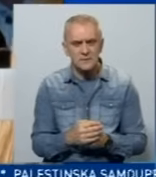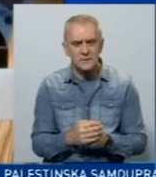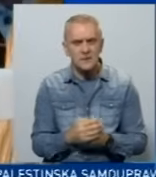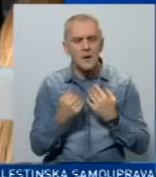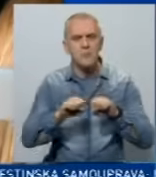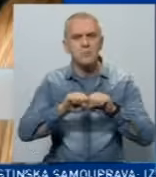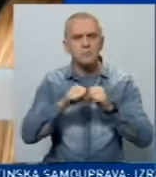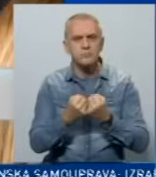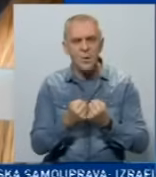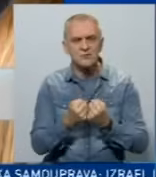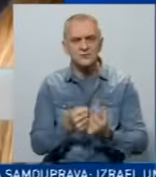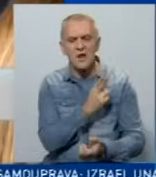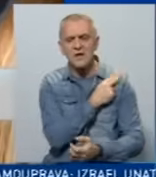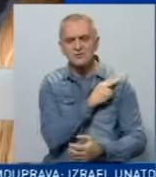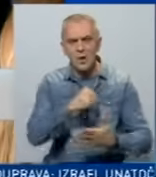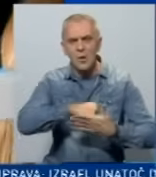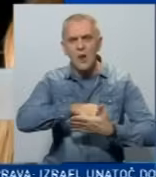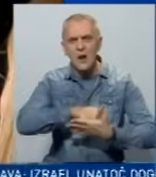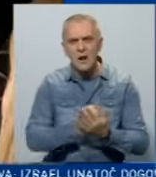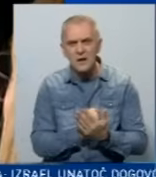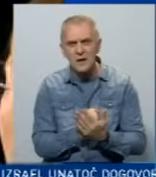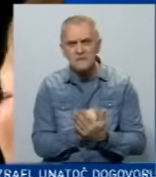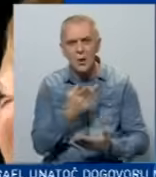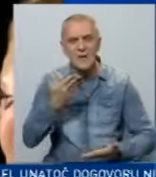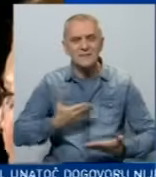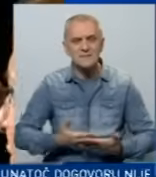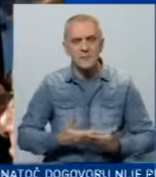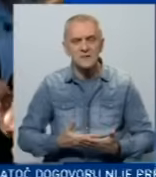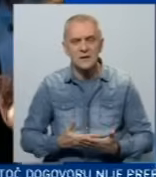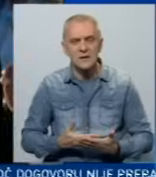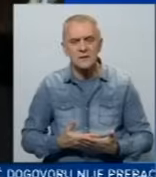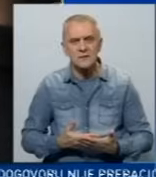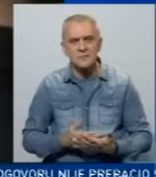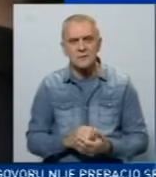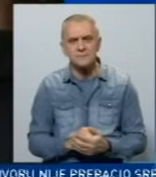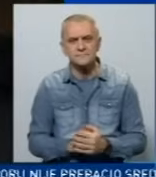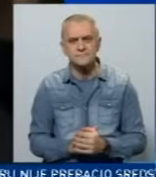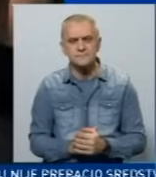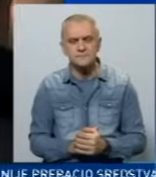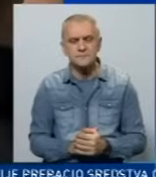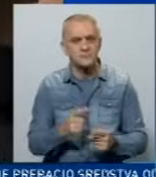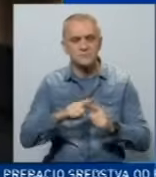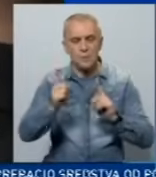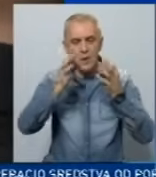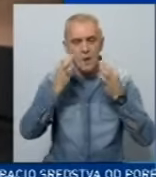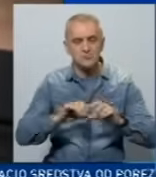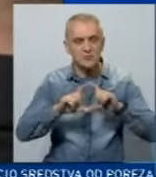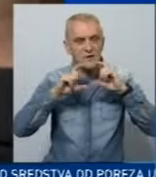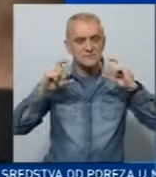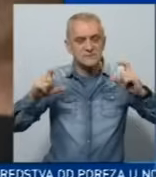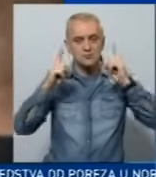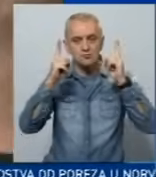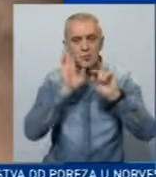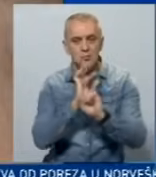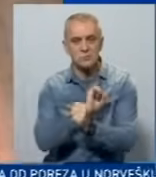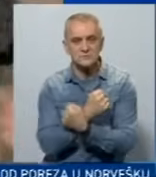povrijeđeno načelo legaliteta. To je temeljno načelo krivičnog prava. Zbog nepoštivanja institucije suda